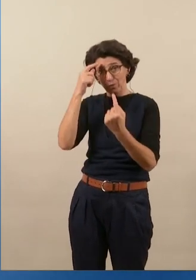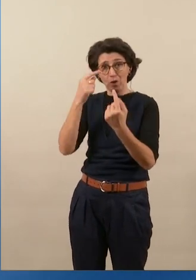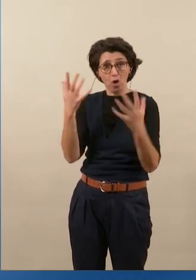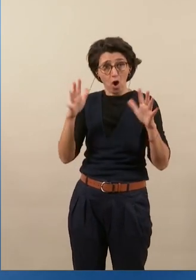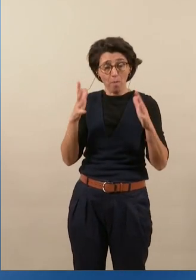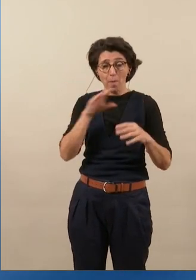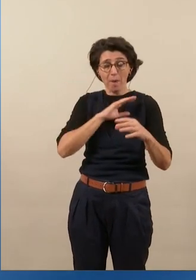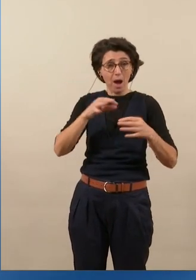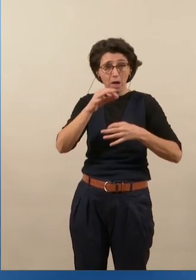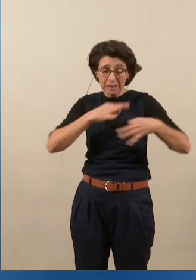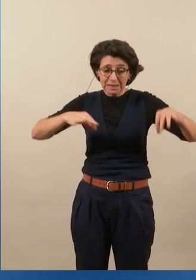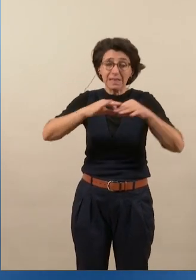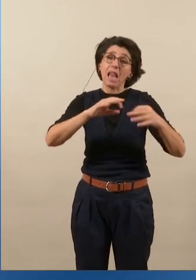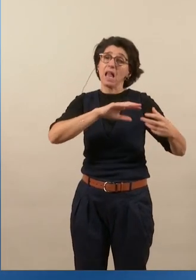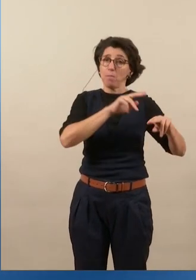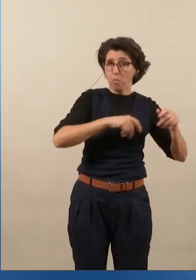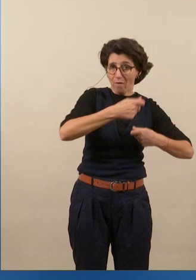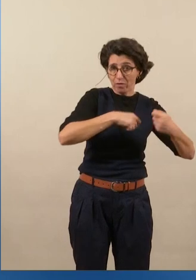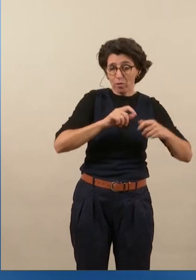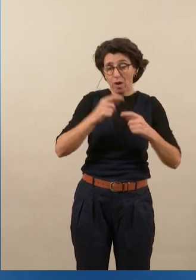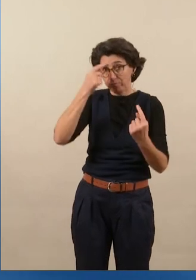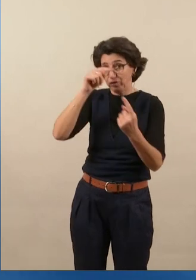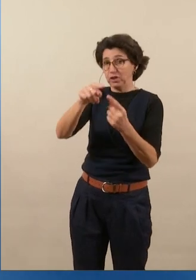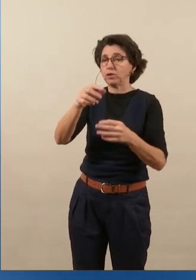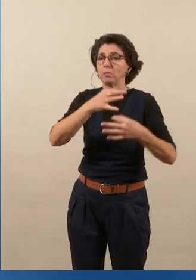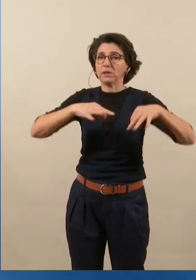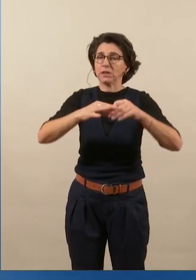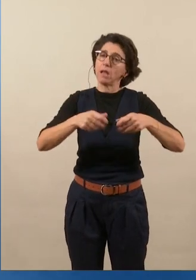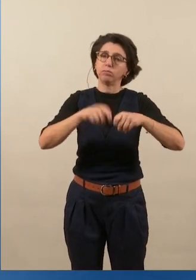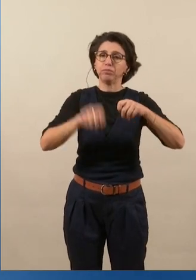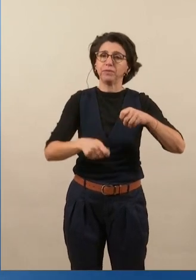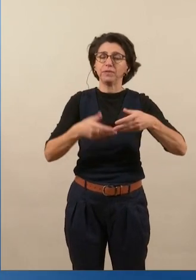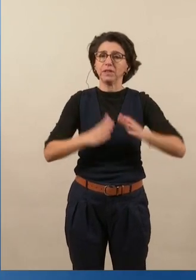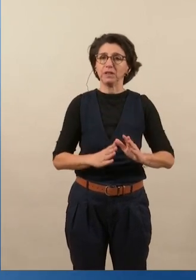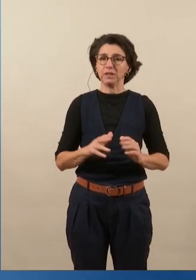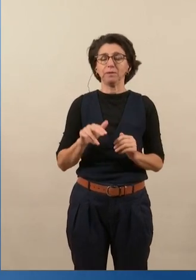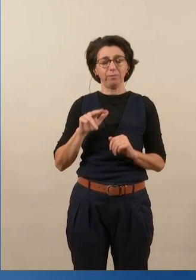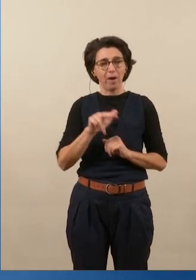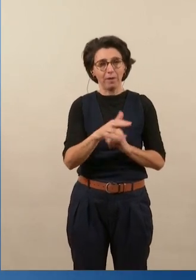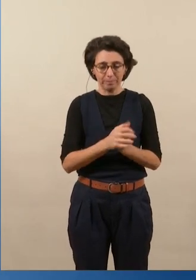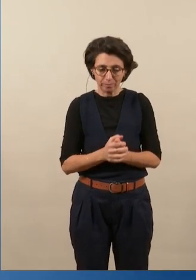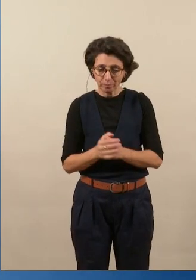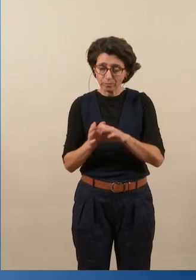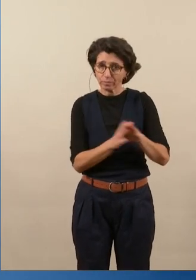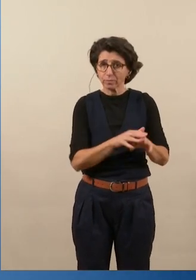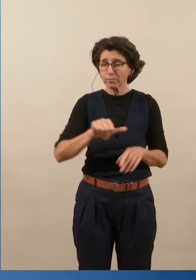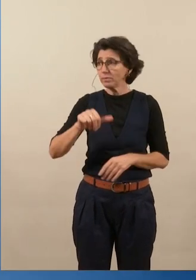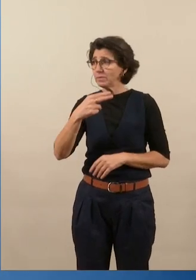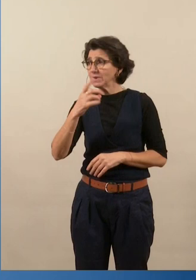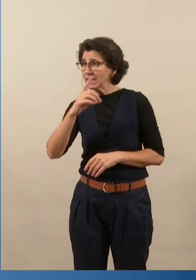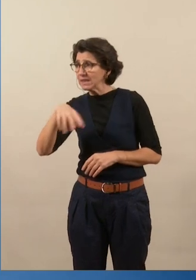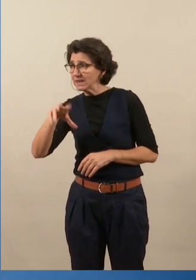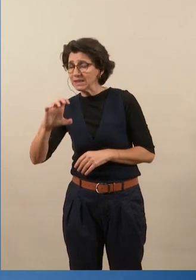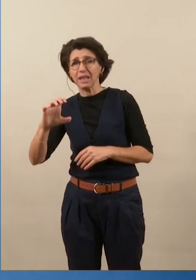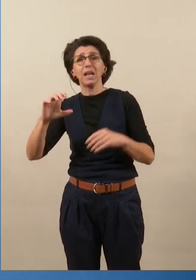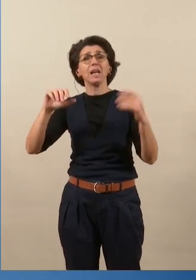définitifs soient aménagés soutient également à l'agexa d'abord en augmentant sa subvention annuelle de 80000 €